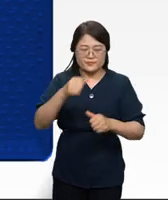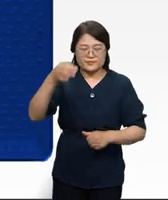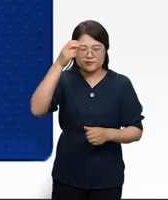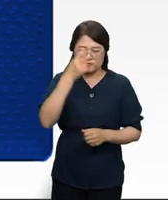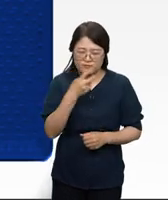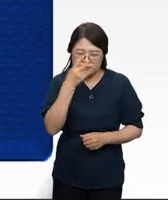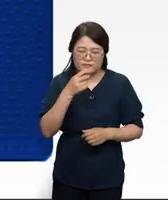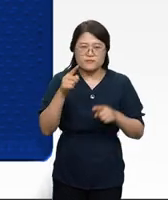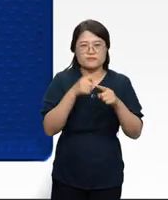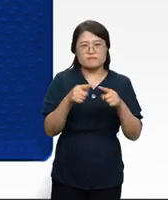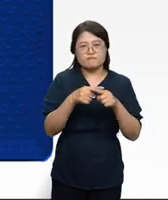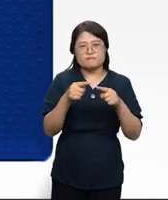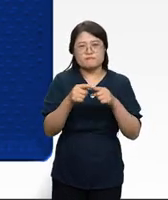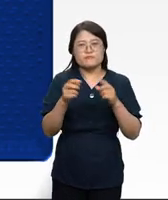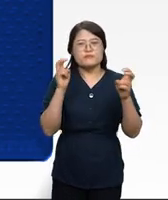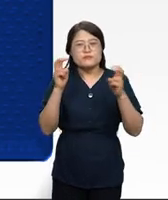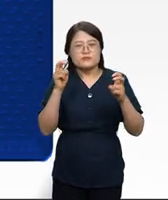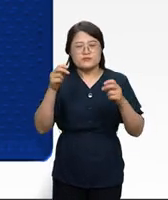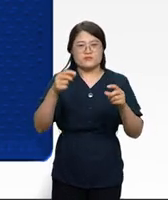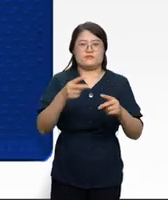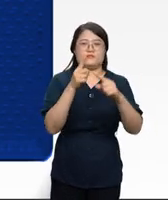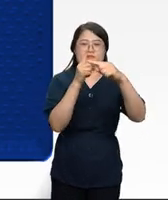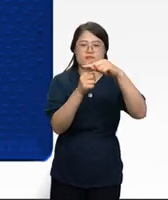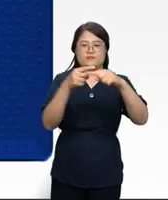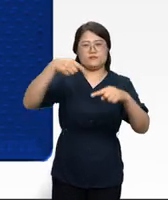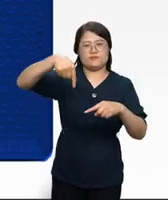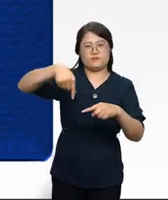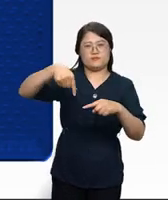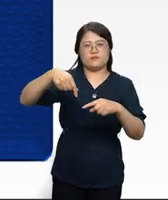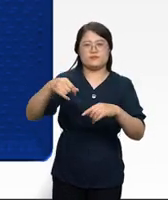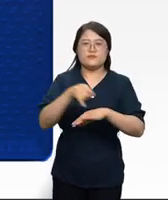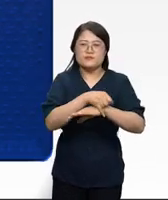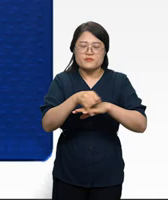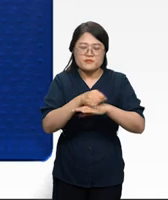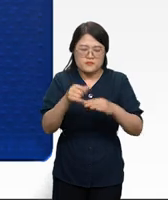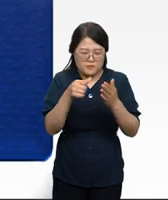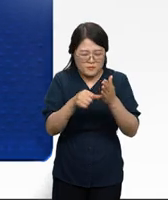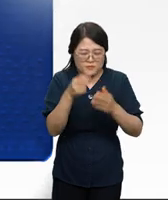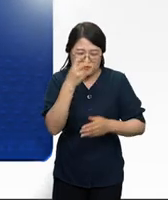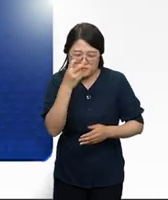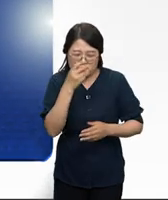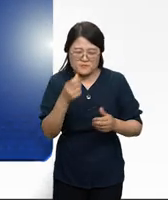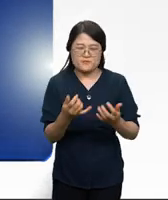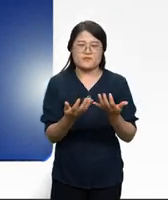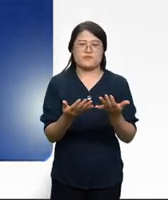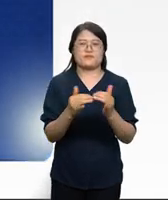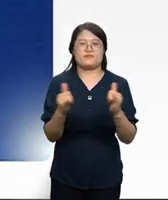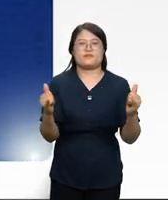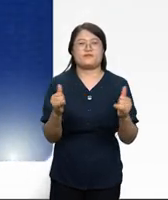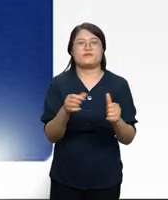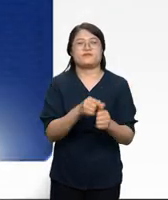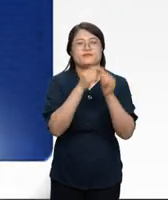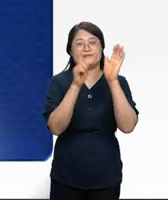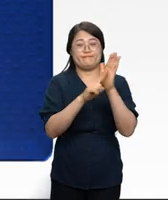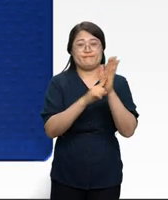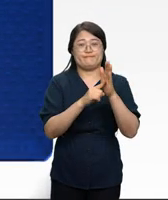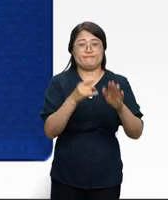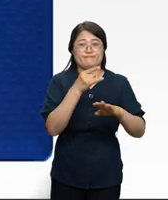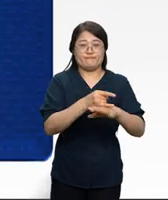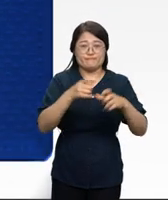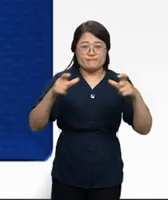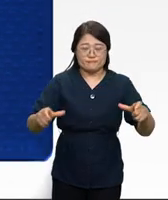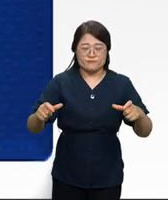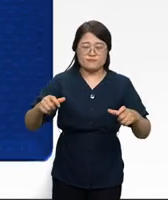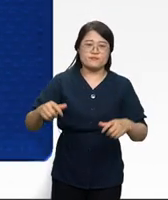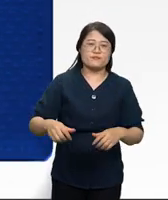기술시험, 검사 및 분석기업인 플러스큐에서 인테리어 제품 품질검사 인력을 모집합니다. 의왕시에